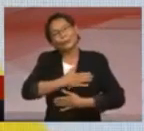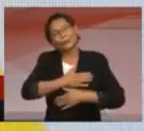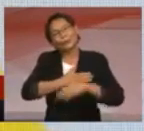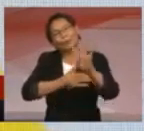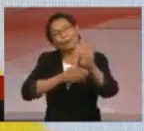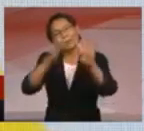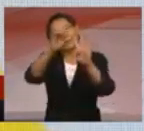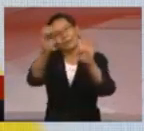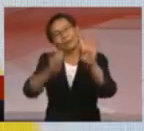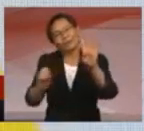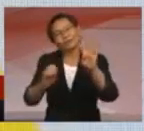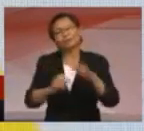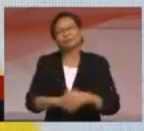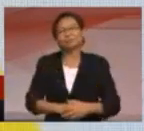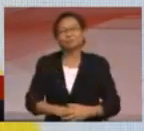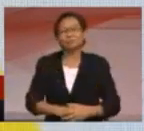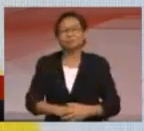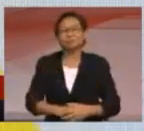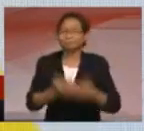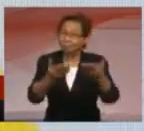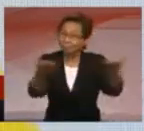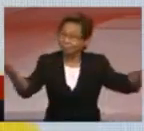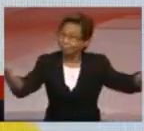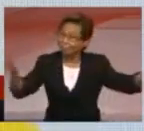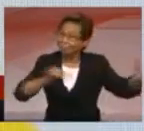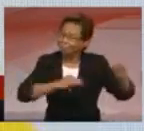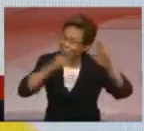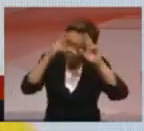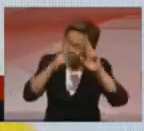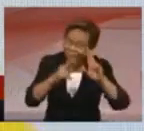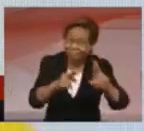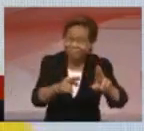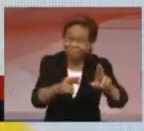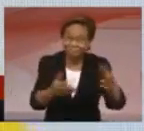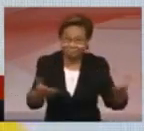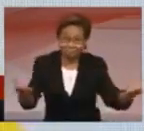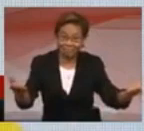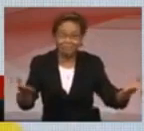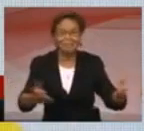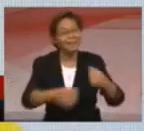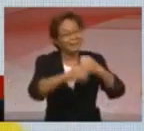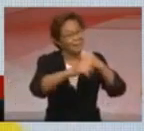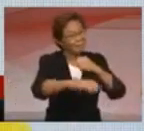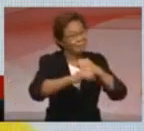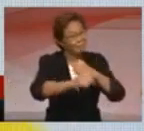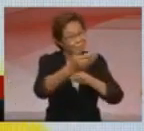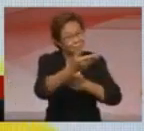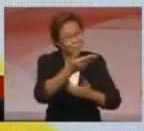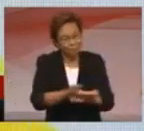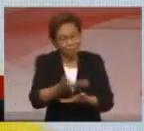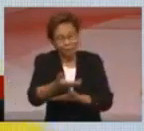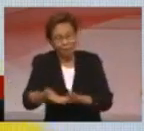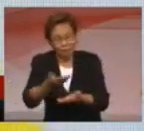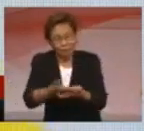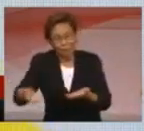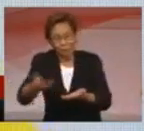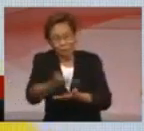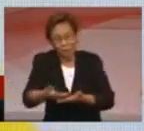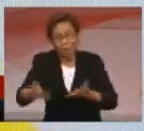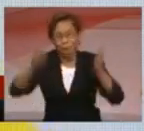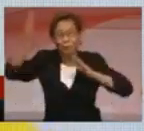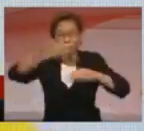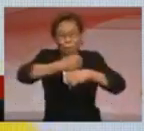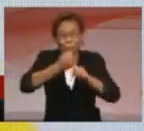4%. Hadirin yang saya hormati sekalian, kempen beli barangan Malaysia dilaksanakan melalui